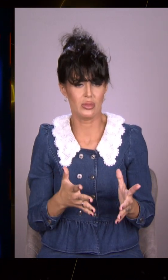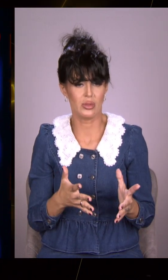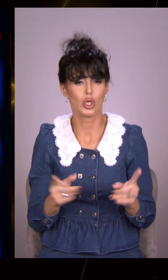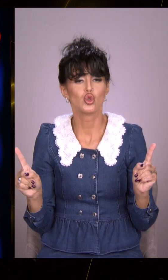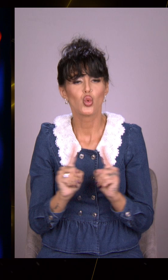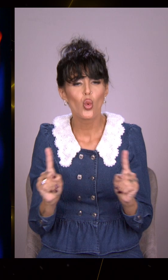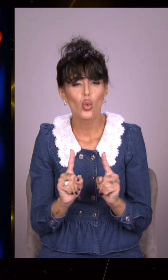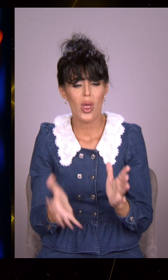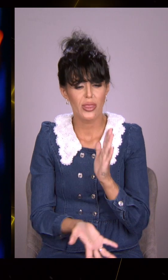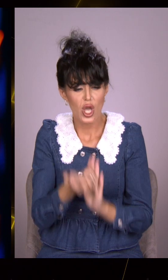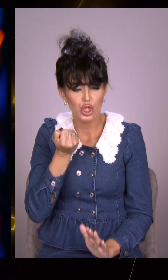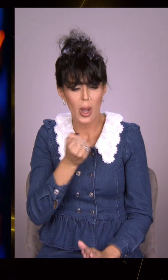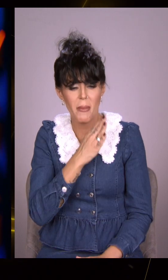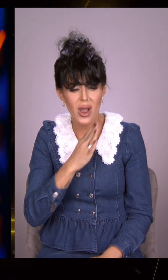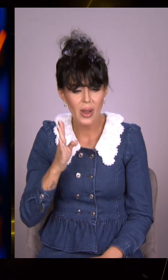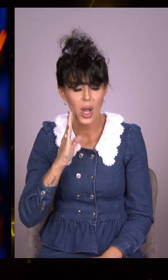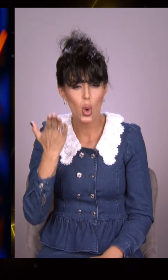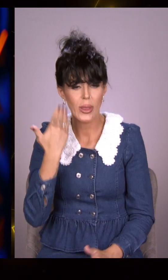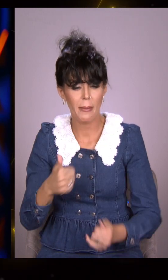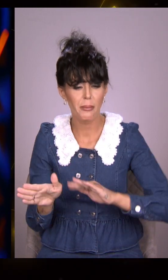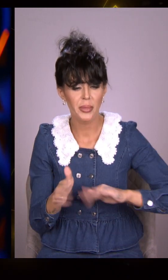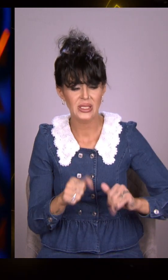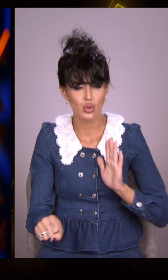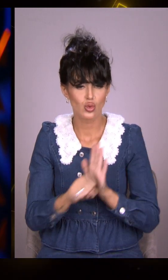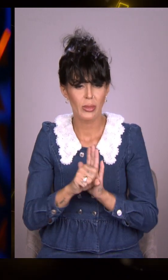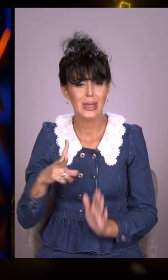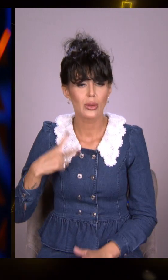знайшла мати вже після загибелі доньки?